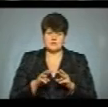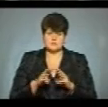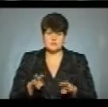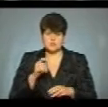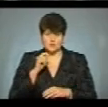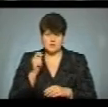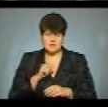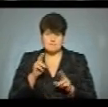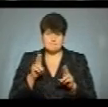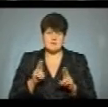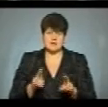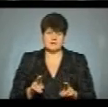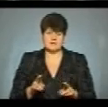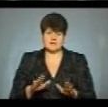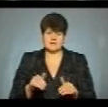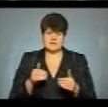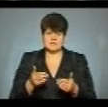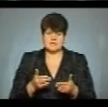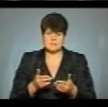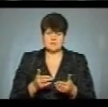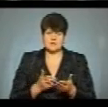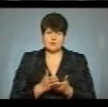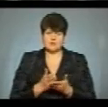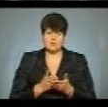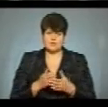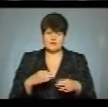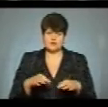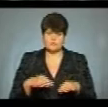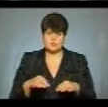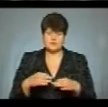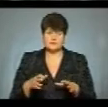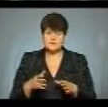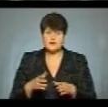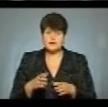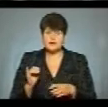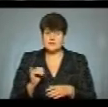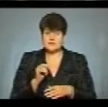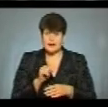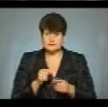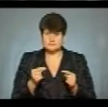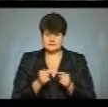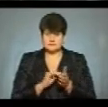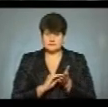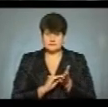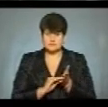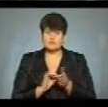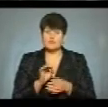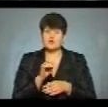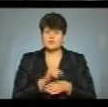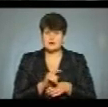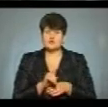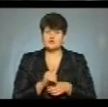України правила надання пасажирських послуг на автомобільному транспорті, і там чітко зазначено про те, що